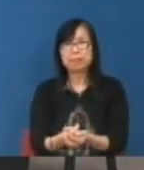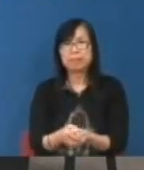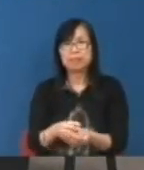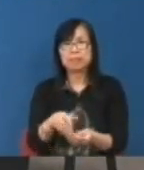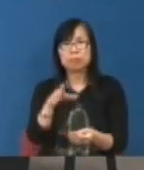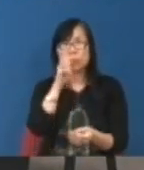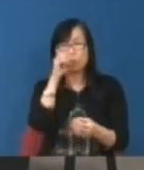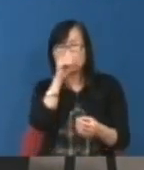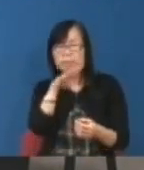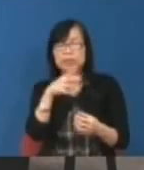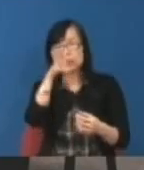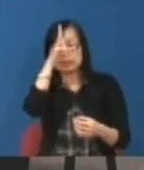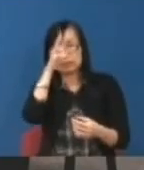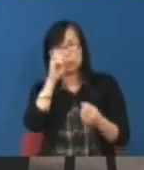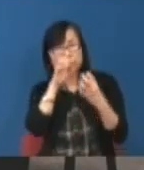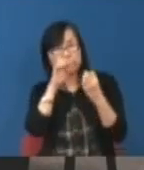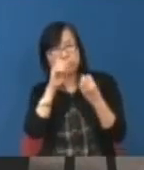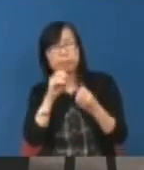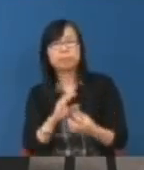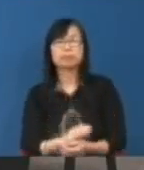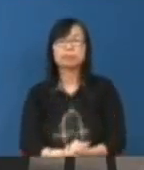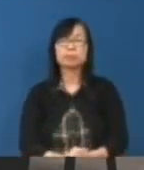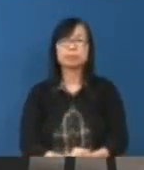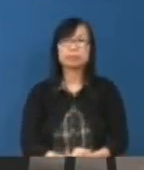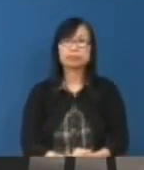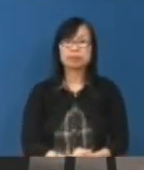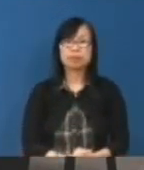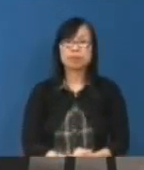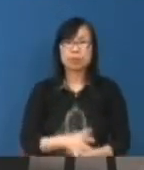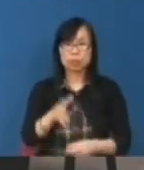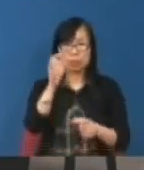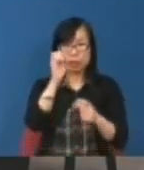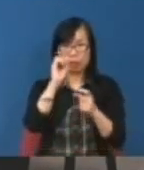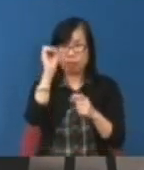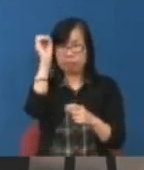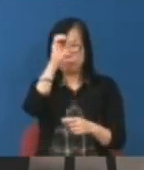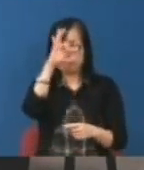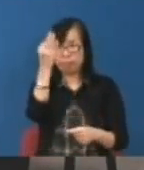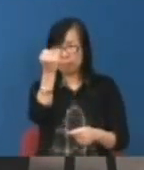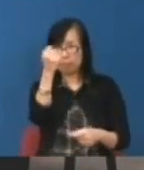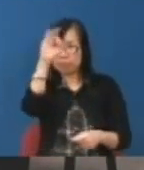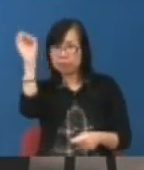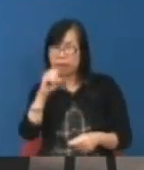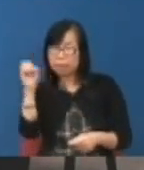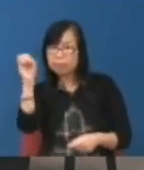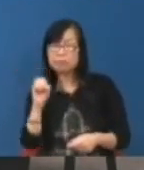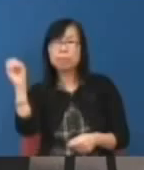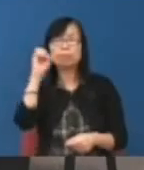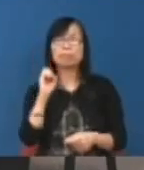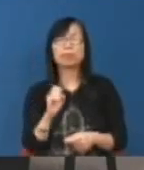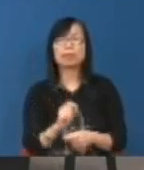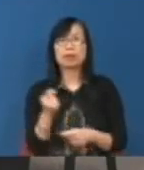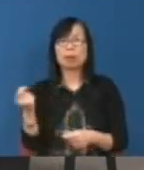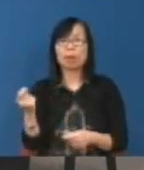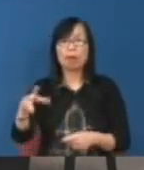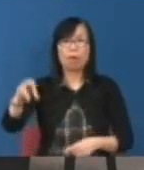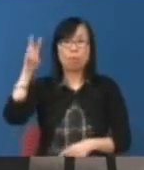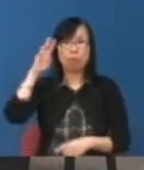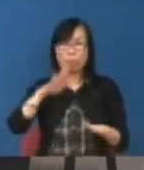同政府傾啊嘛，咁所以話，如果你話有30%最少嘅將來嘅海濱